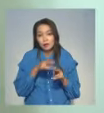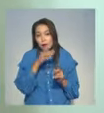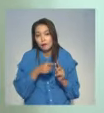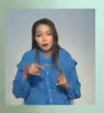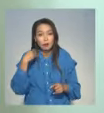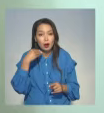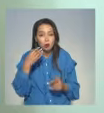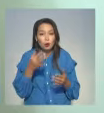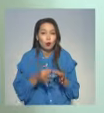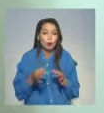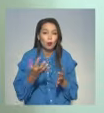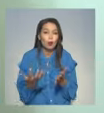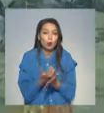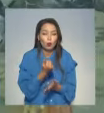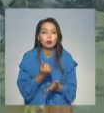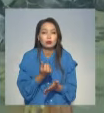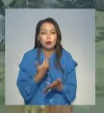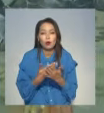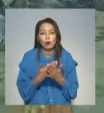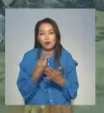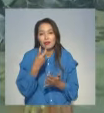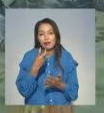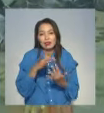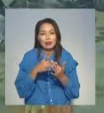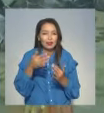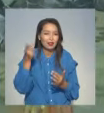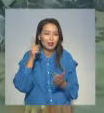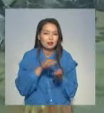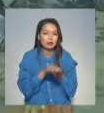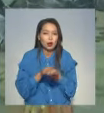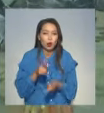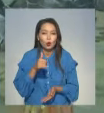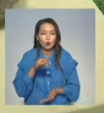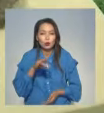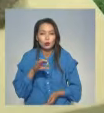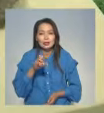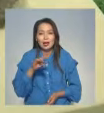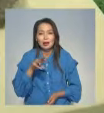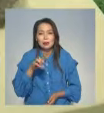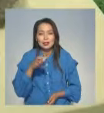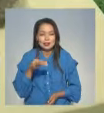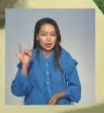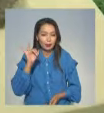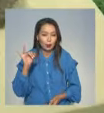это время в Актюбинской области удалось обнаружить около 200 древних захоронений гунно-сарматской эпохи.